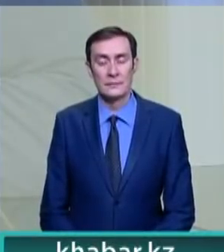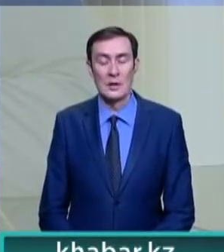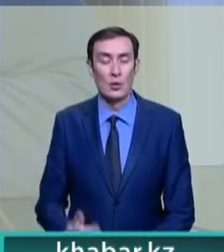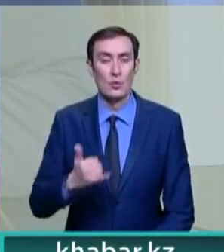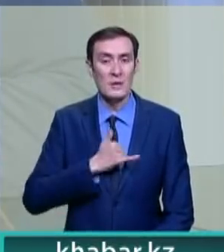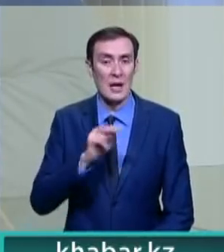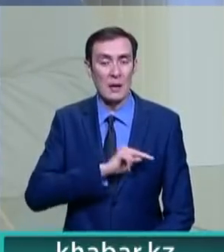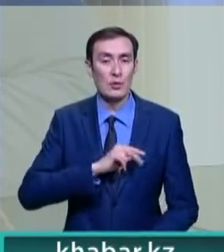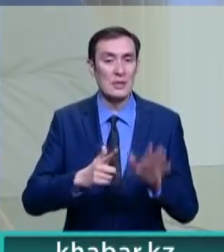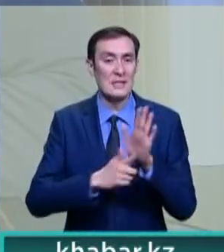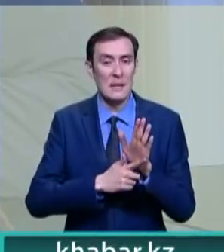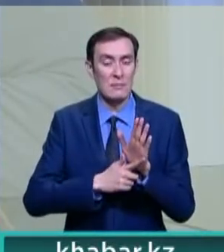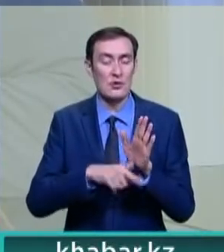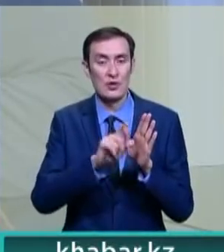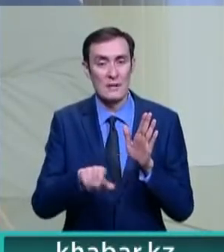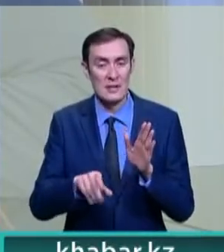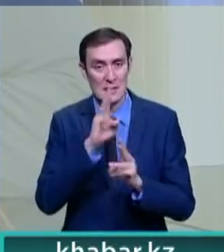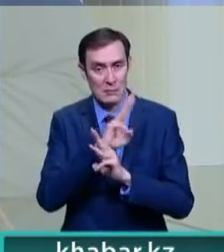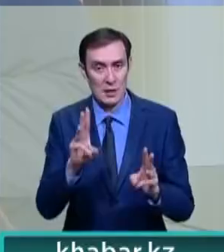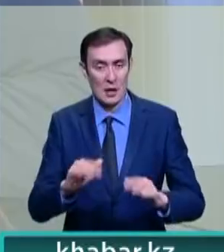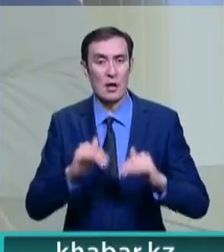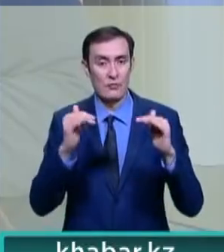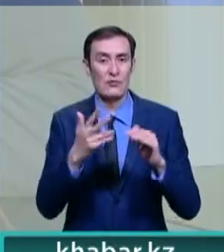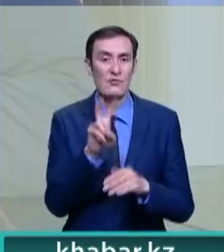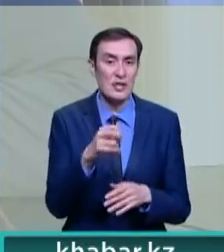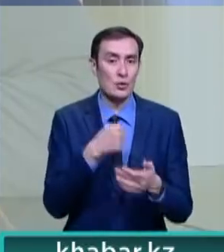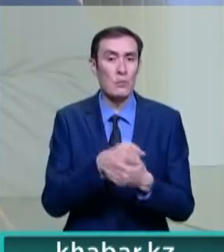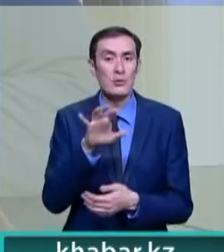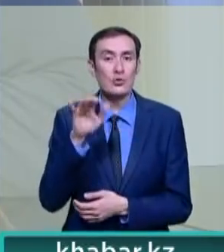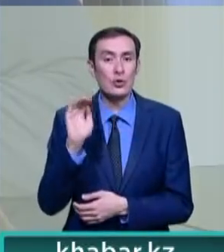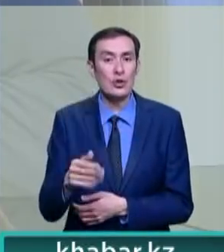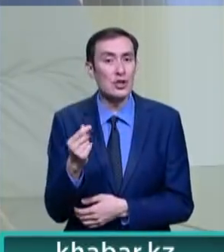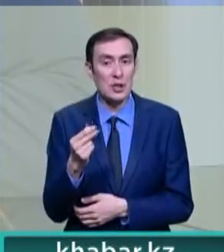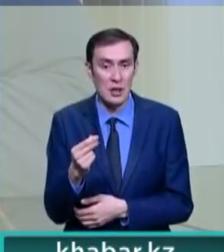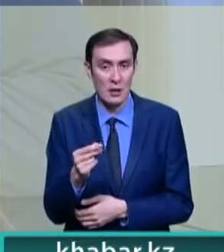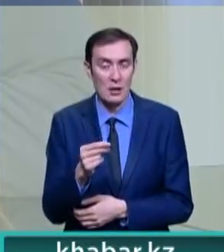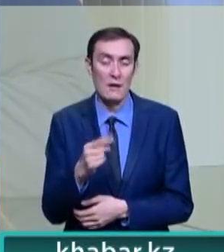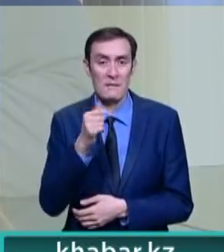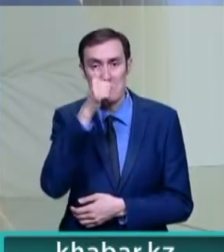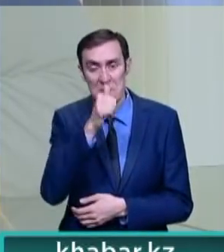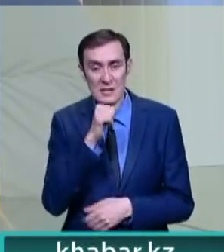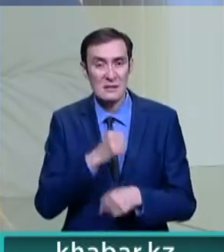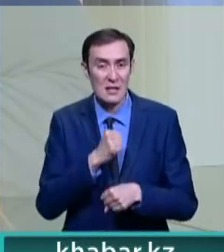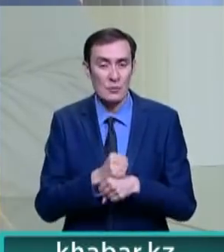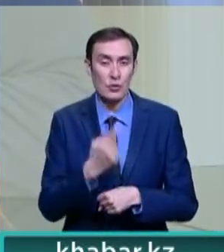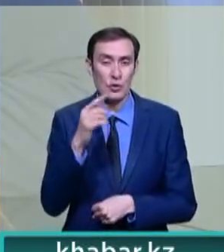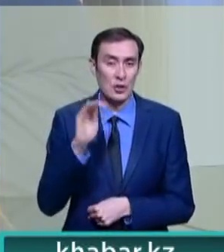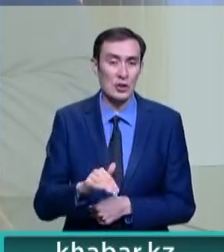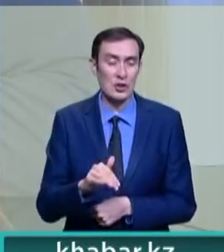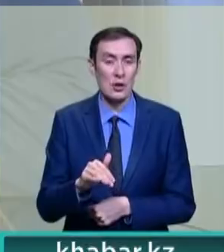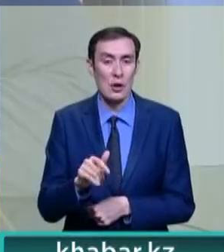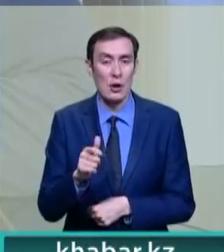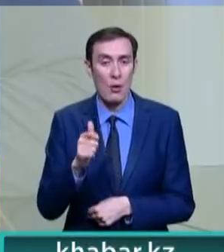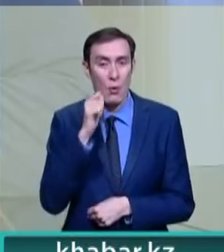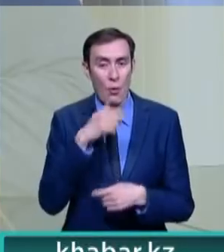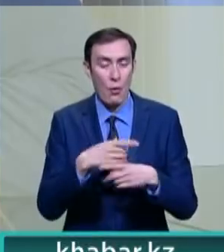Здесь работают 7 человек. Зарплата у них высокая, от 200 до 500 тысяч тенге. В месяц мы производим до 1000 пар